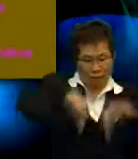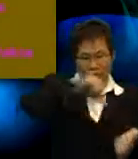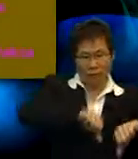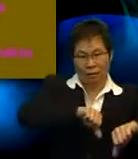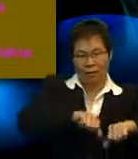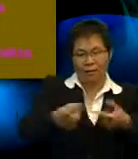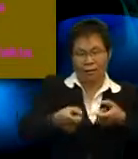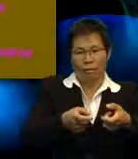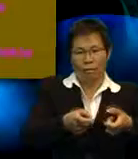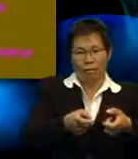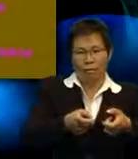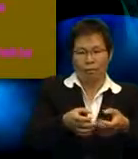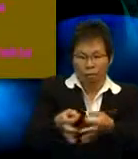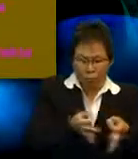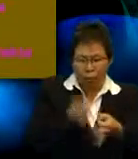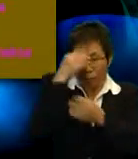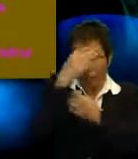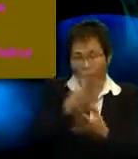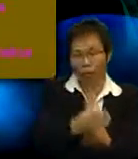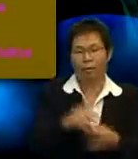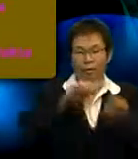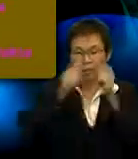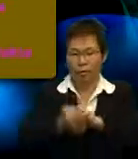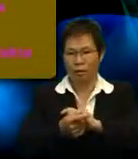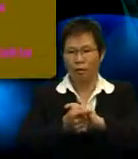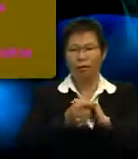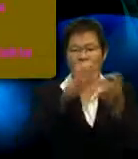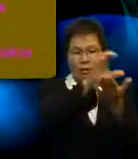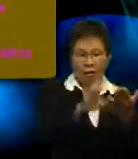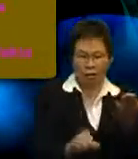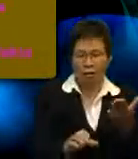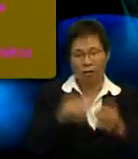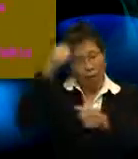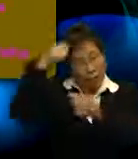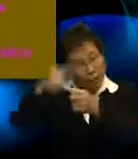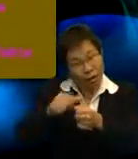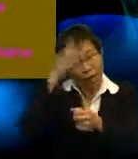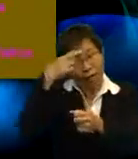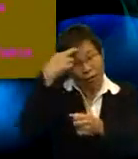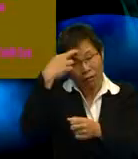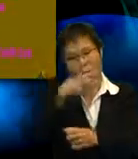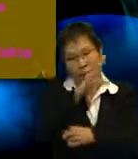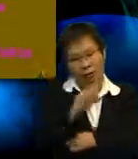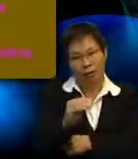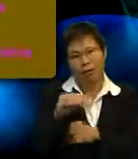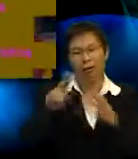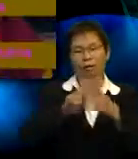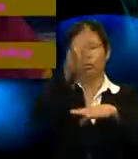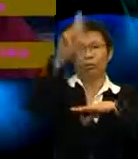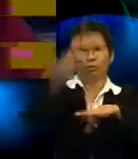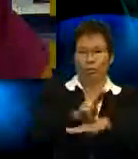mentafsir maklumat, menterjemah carta, mengingat fakta dan mengaplikasikan